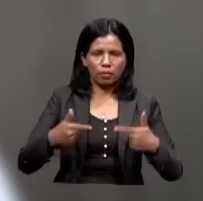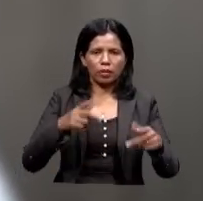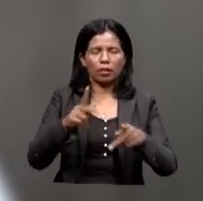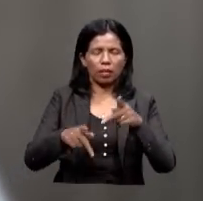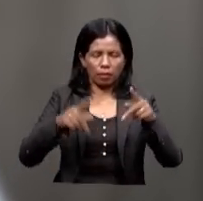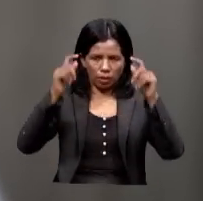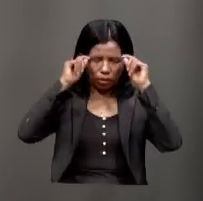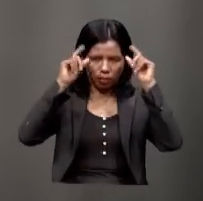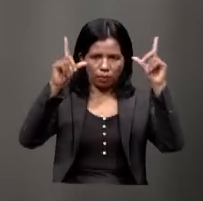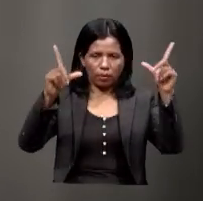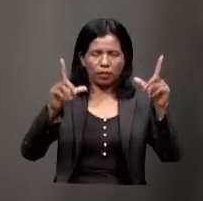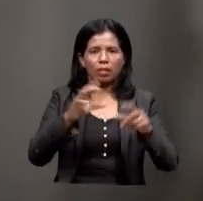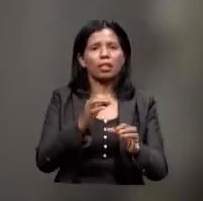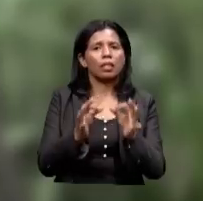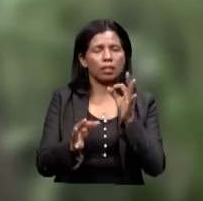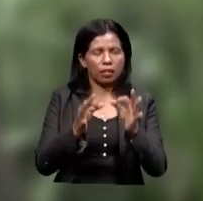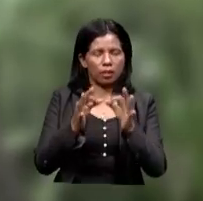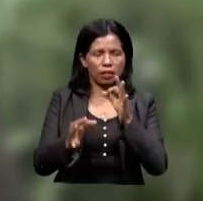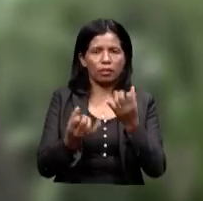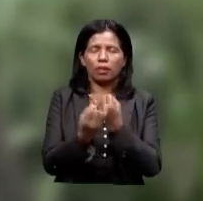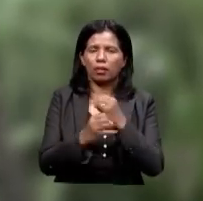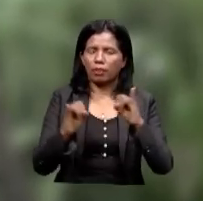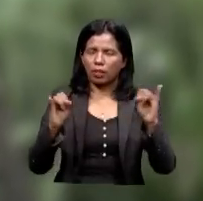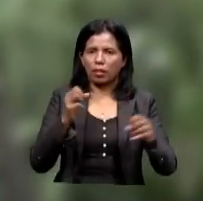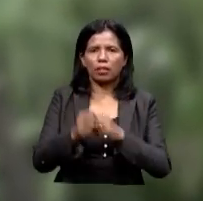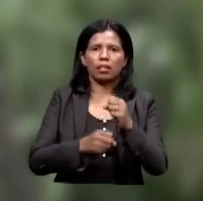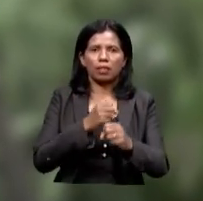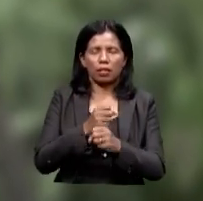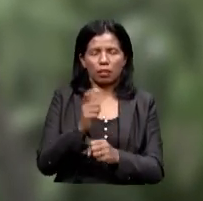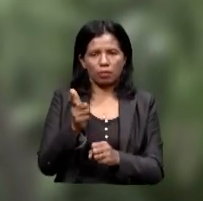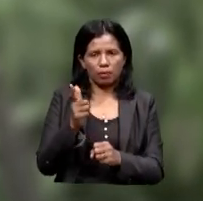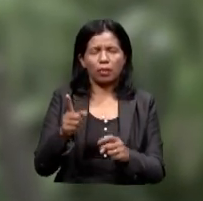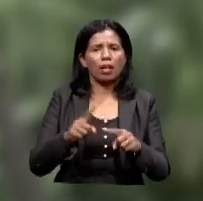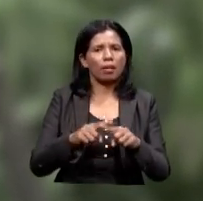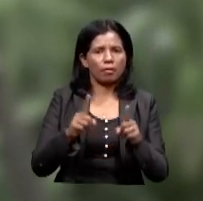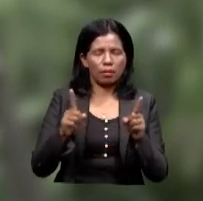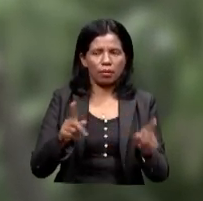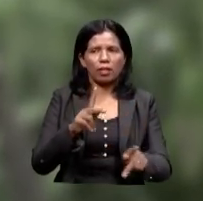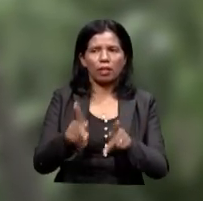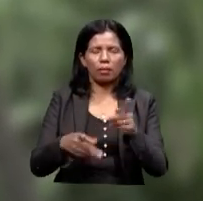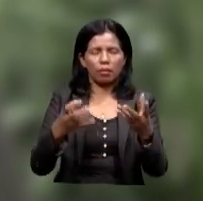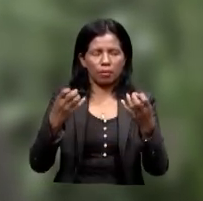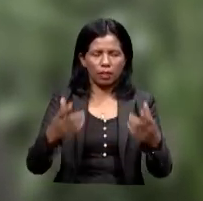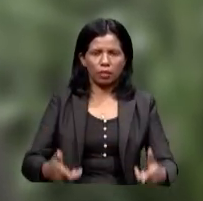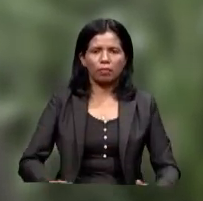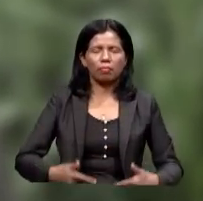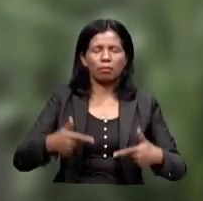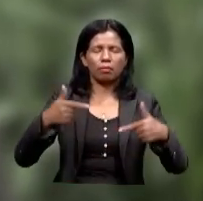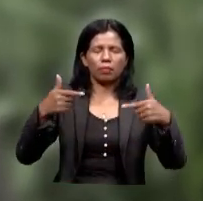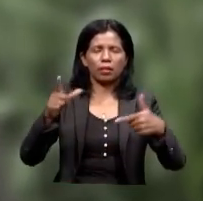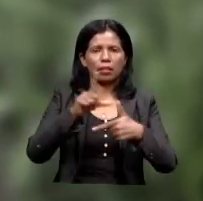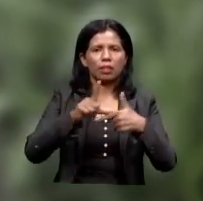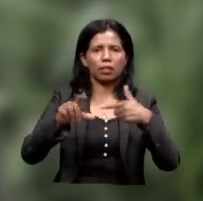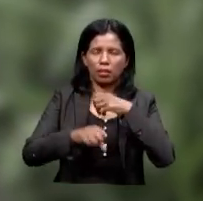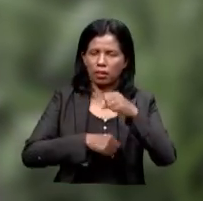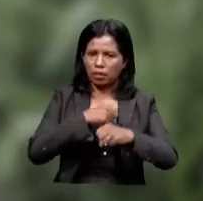Timor Leste. Maske ukung anti na rua nulu ona. Mai be povo barak se moris ia linha pobreza